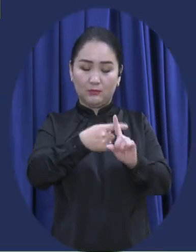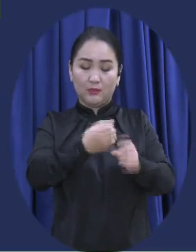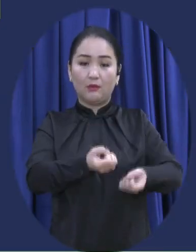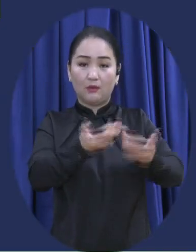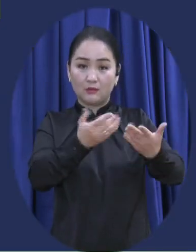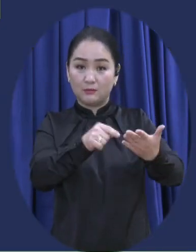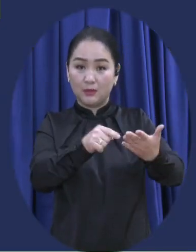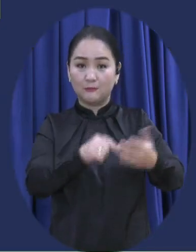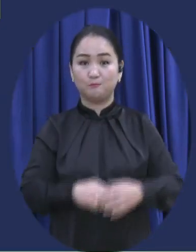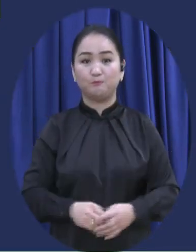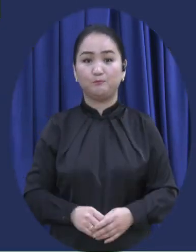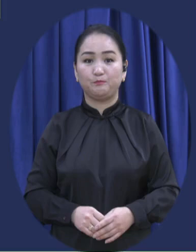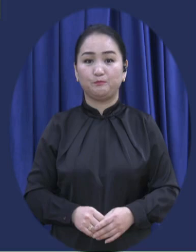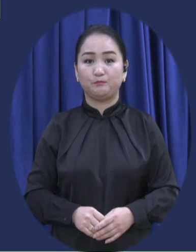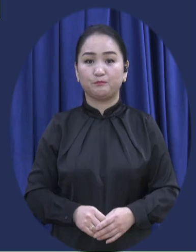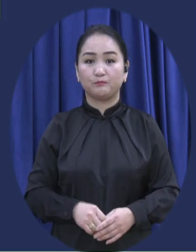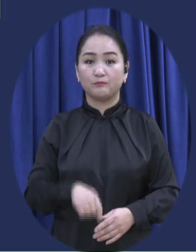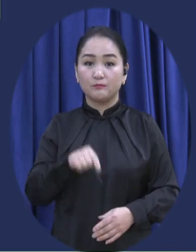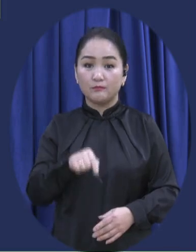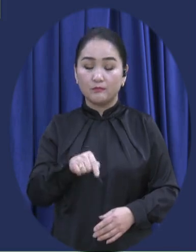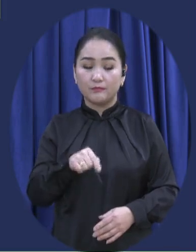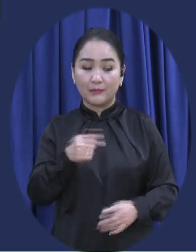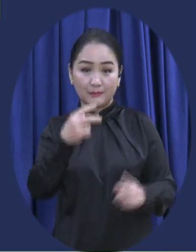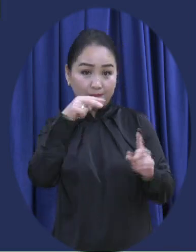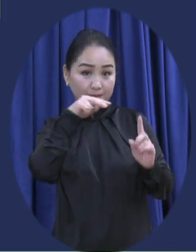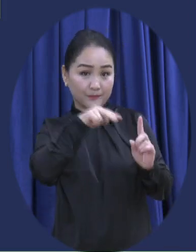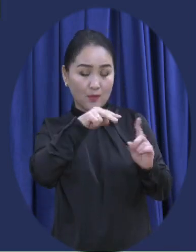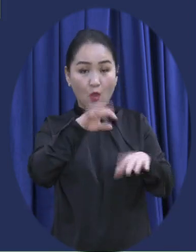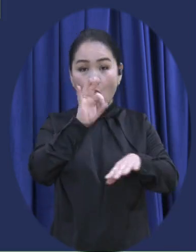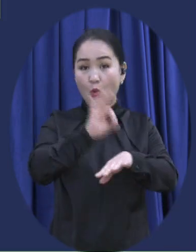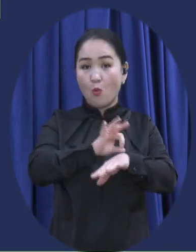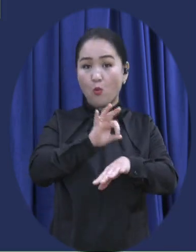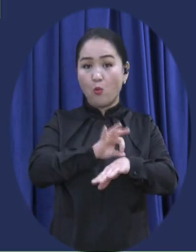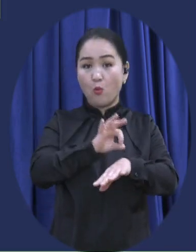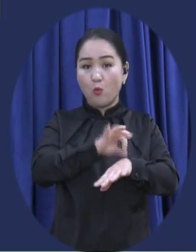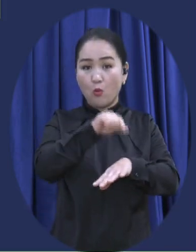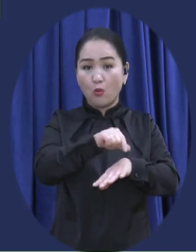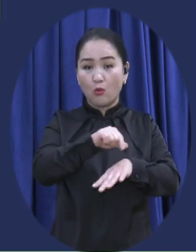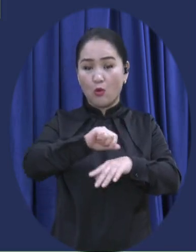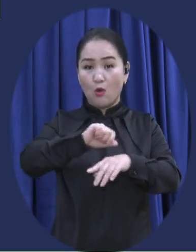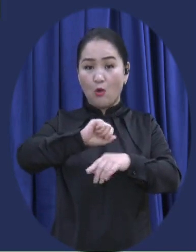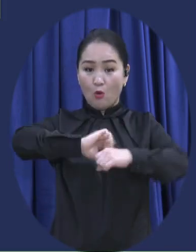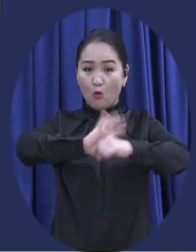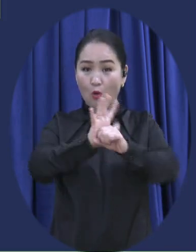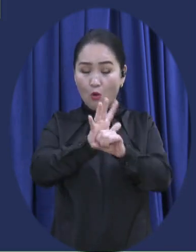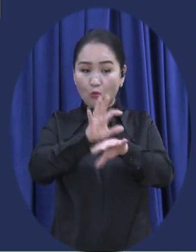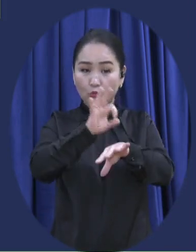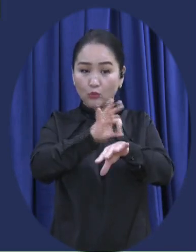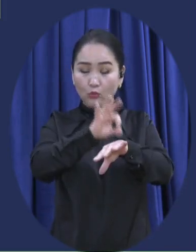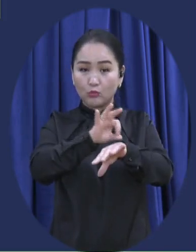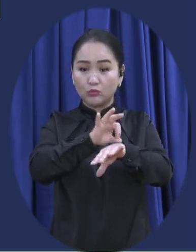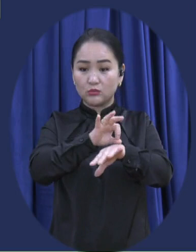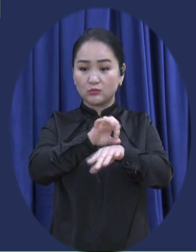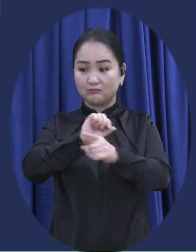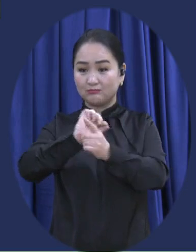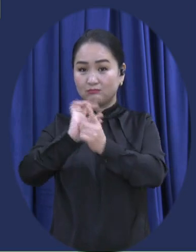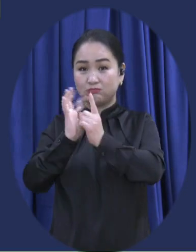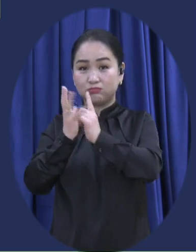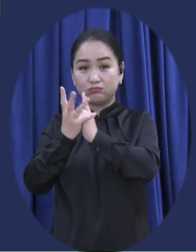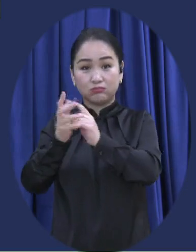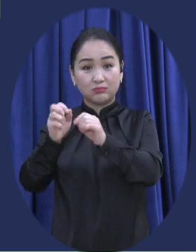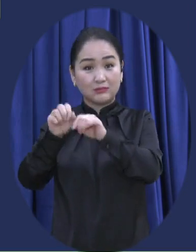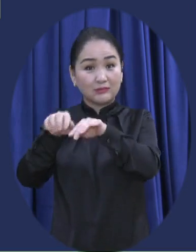илэрсэн байна. За үүнээс өвчлөл коронавирус талдварын өвчлөл голомтлон гарч